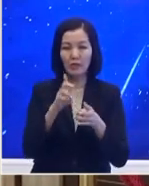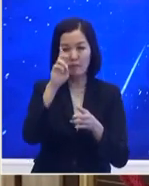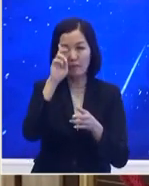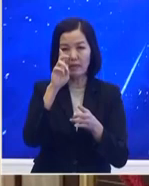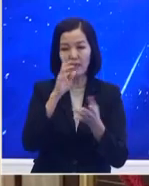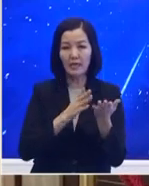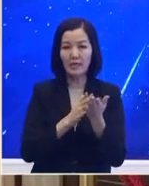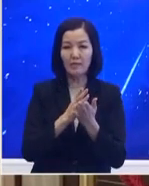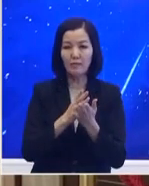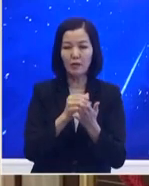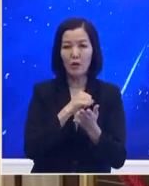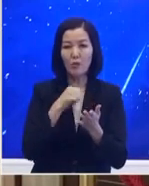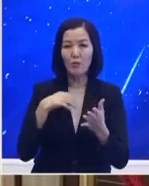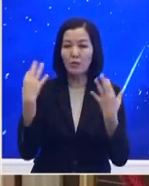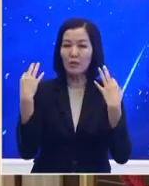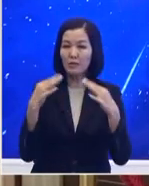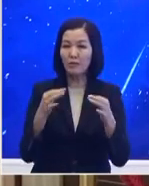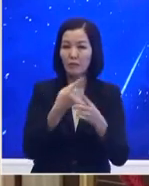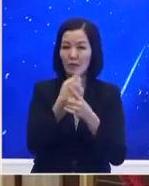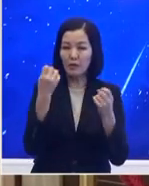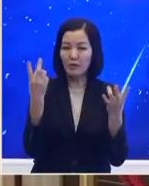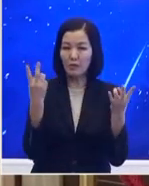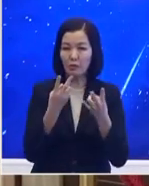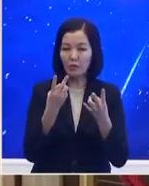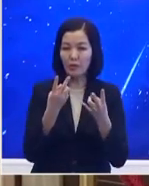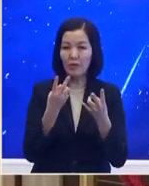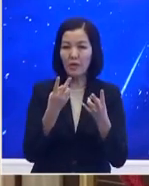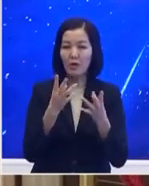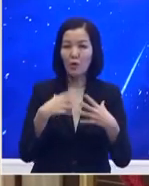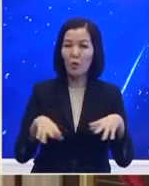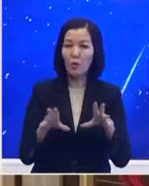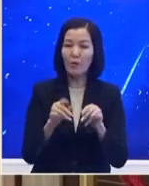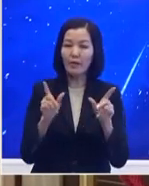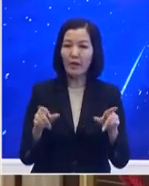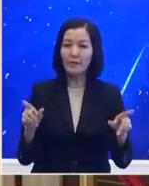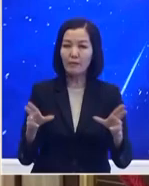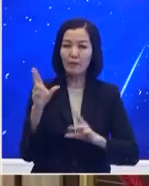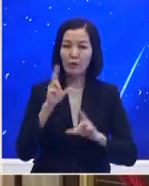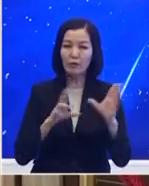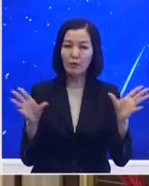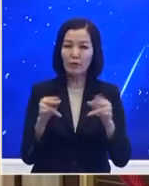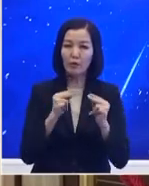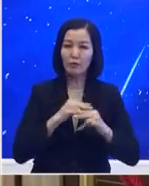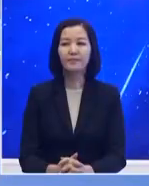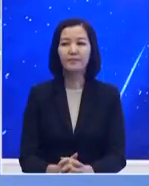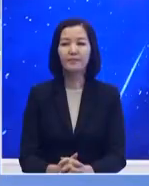мемлекеттік қызмет өзінің ашықтығын көрсету керек. Қоғамдық азамат институттарымен бірлесіп жұмыс жасау